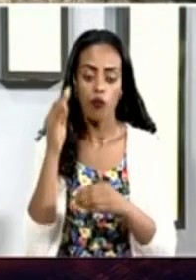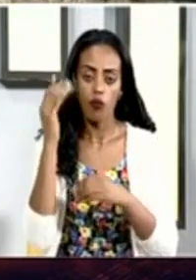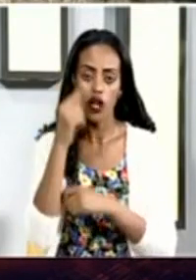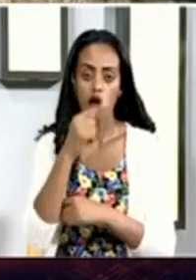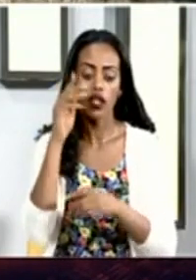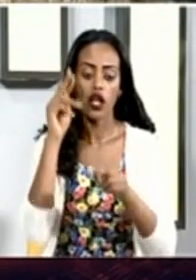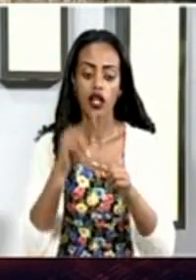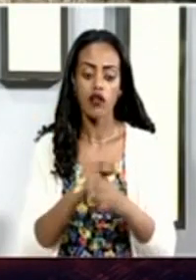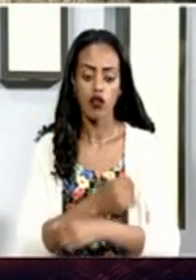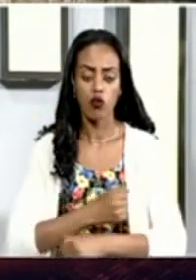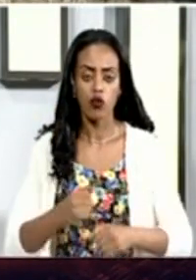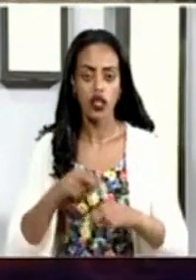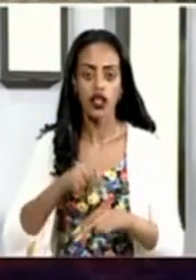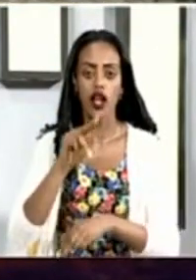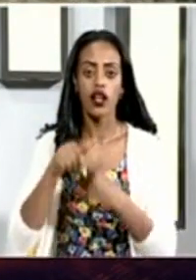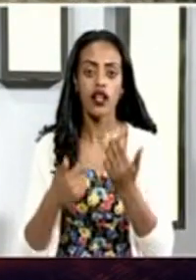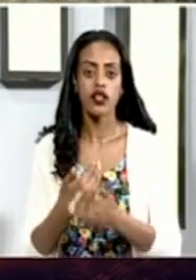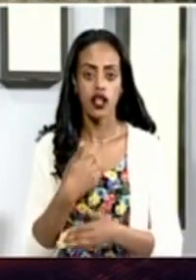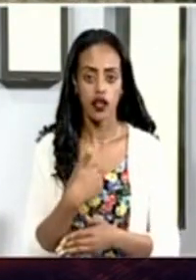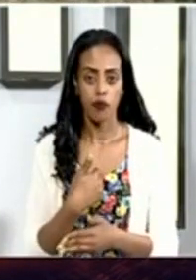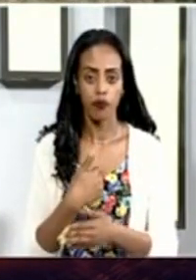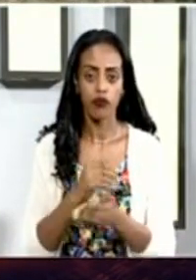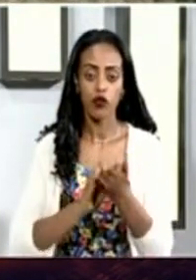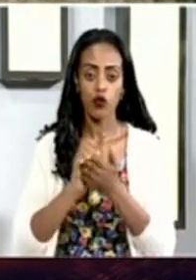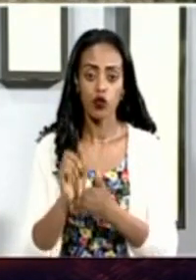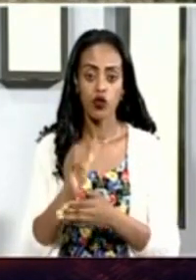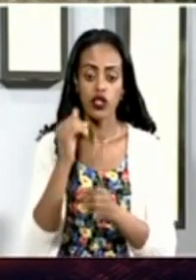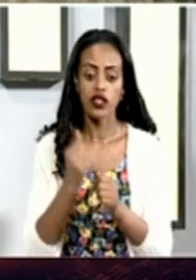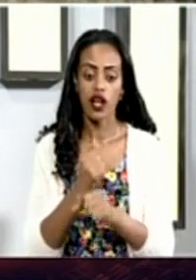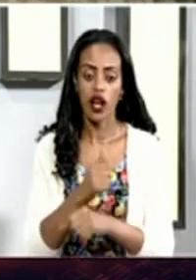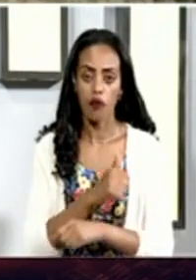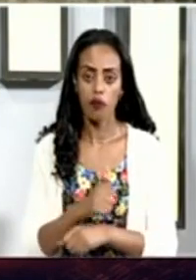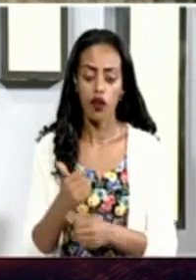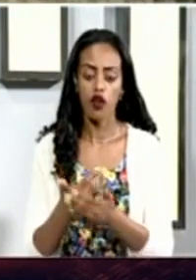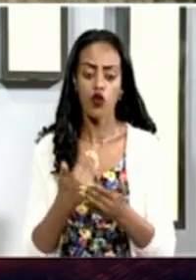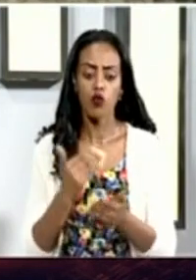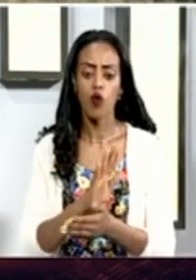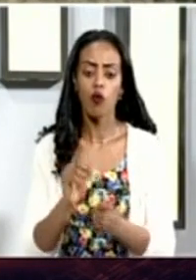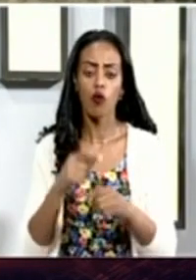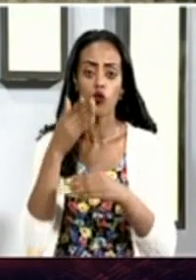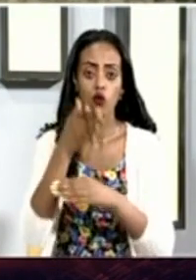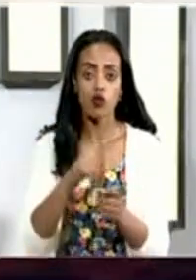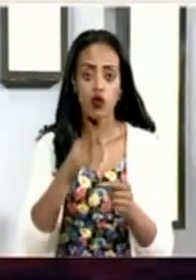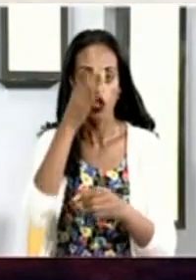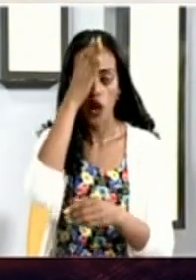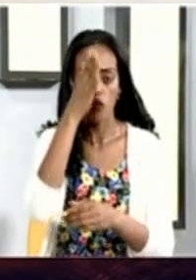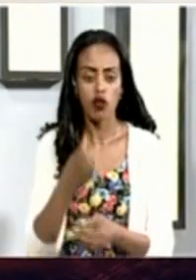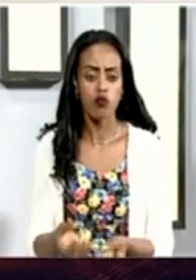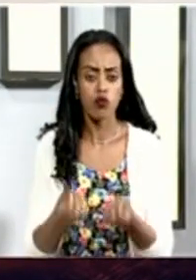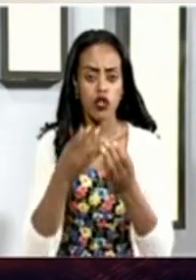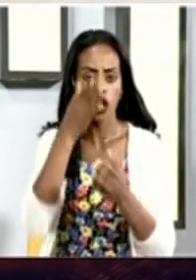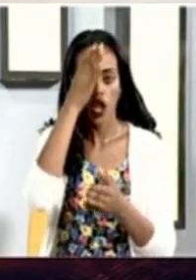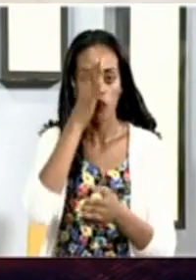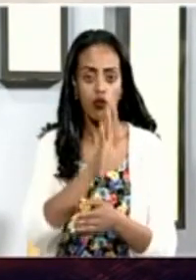ኢና ቆሪፅና ተበጊስና ዘለና። ንቅዱስ ኣባታችን ኣቡነ ጳውሎስ ኢሉ ኣይሰርሐ እምበር ቅድሚኦም ይኹን ብድሕሪኦም ንዝመፁ ኣቦታት ብዙሓት ኣቦታትን